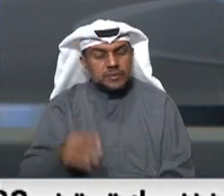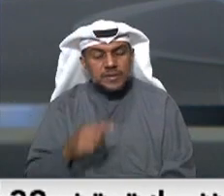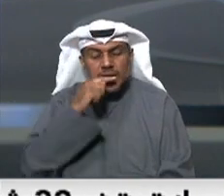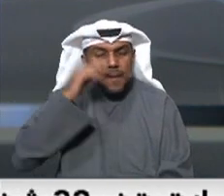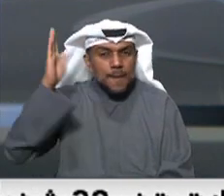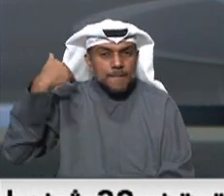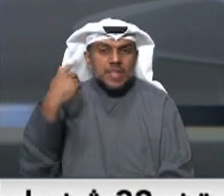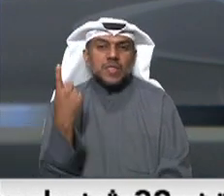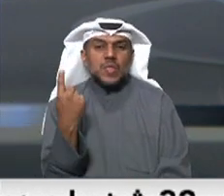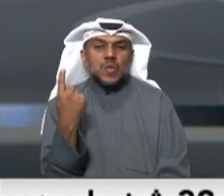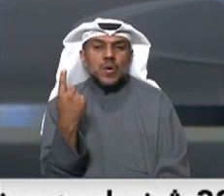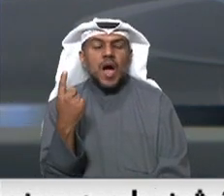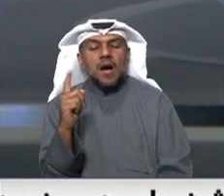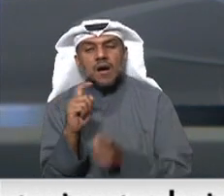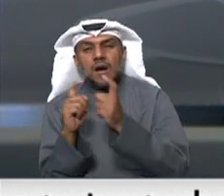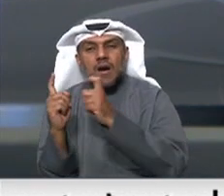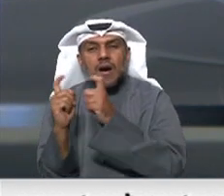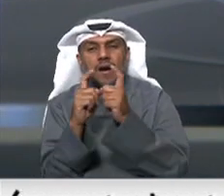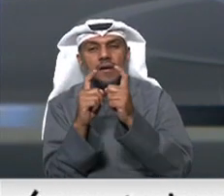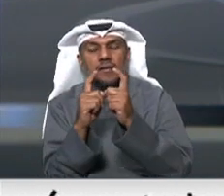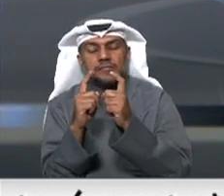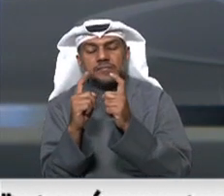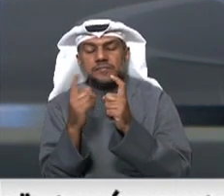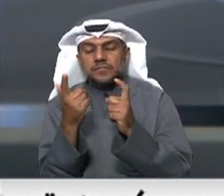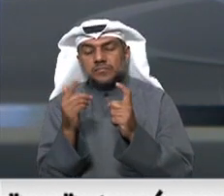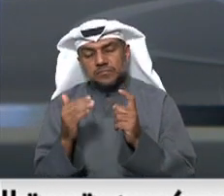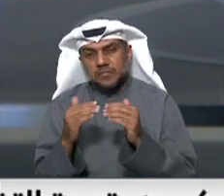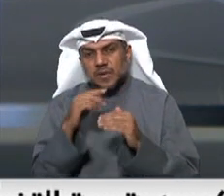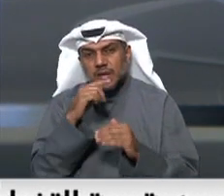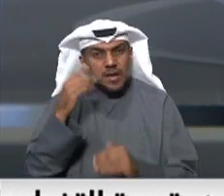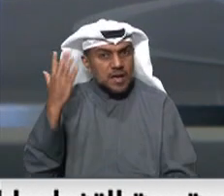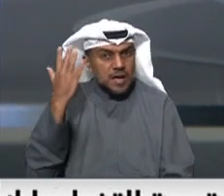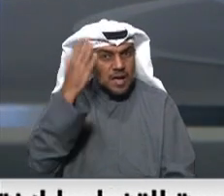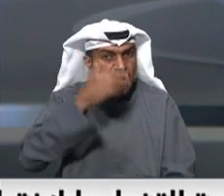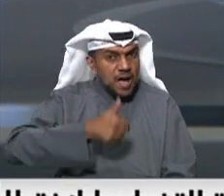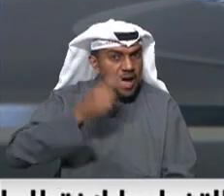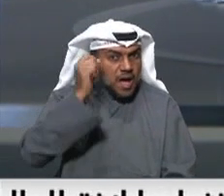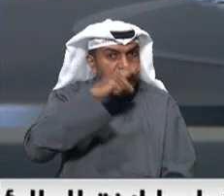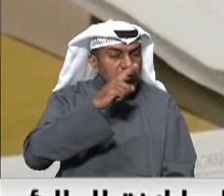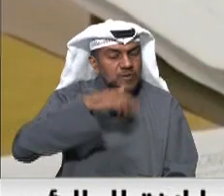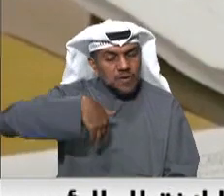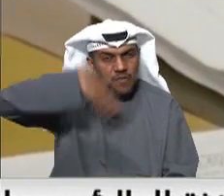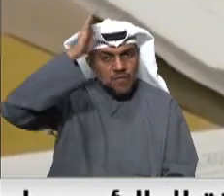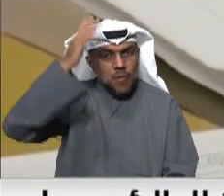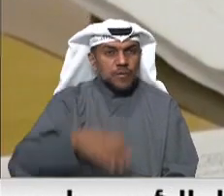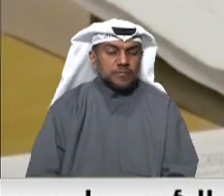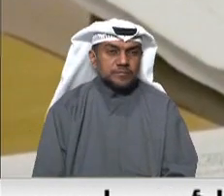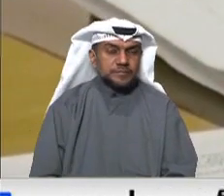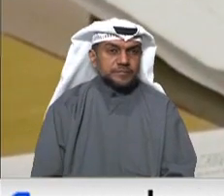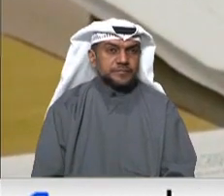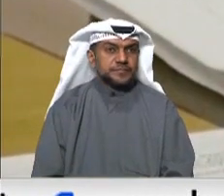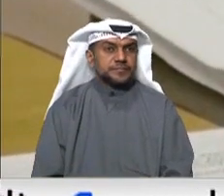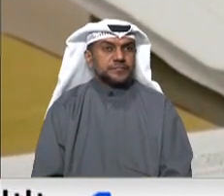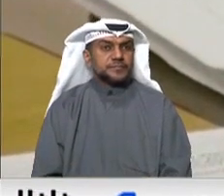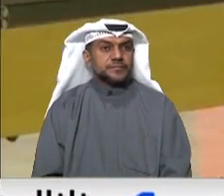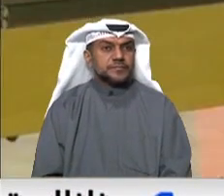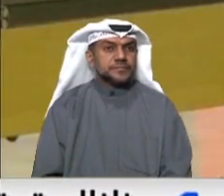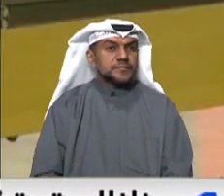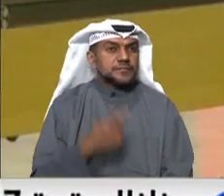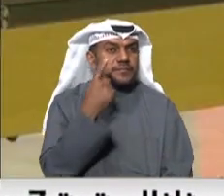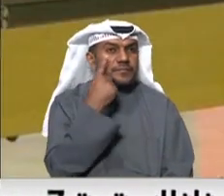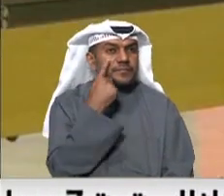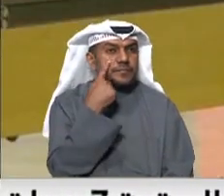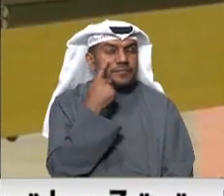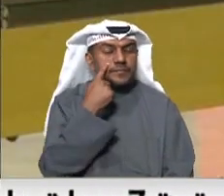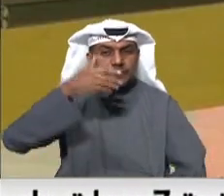الوحيده حاكمه ولايه كارولاين الشماليه نيكي هيلي الجوله الثانيه من السباق